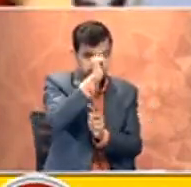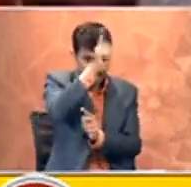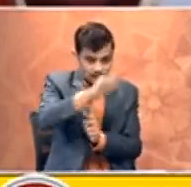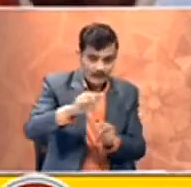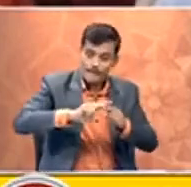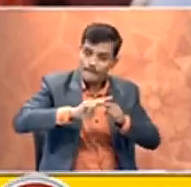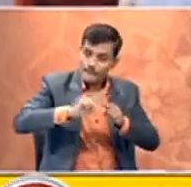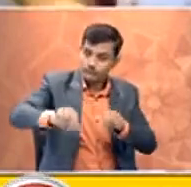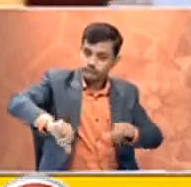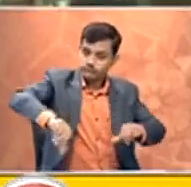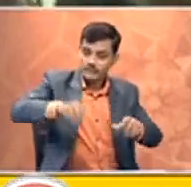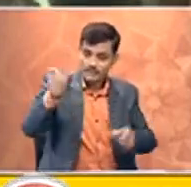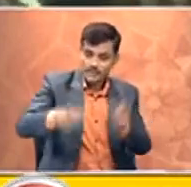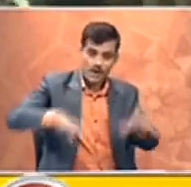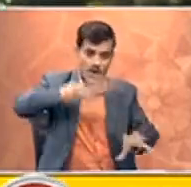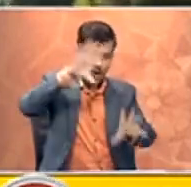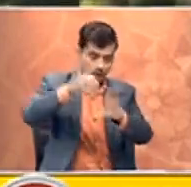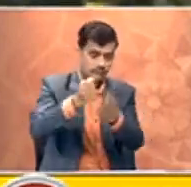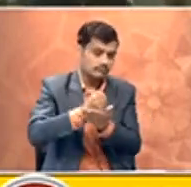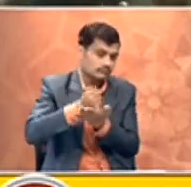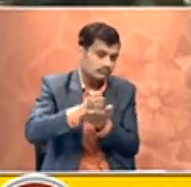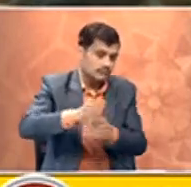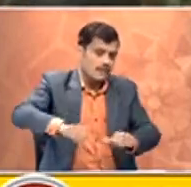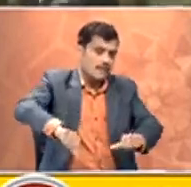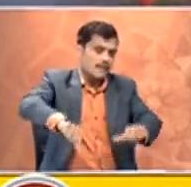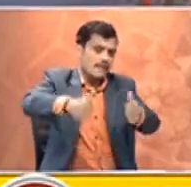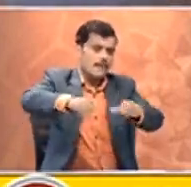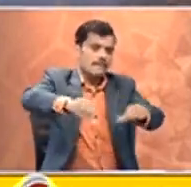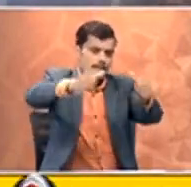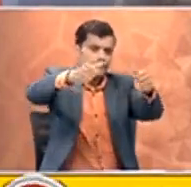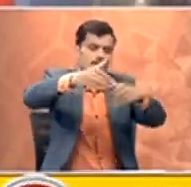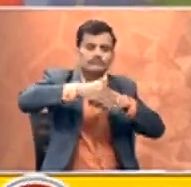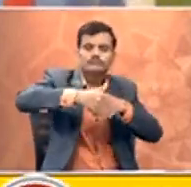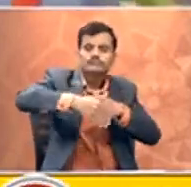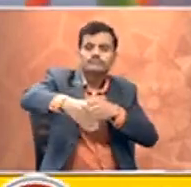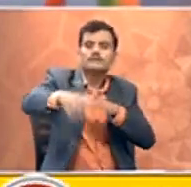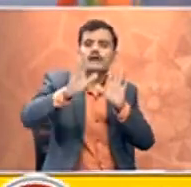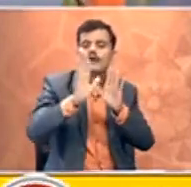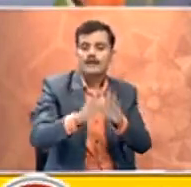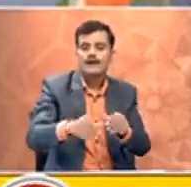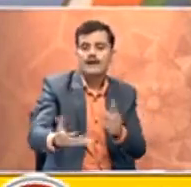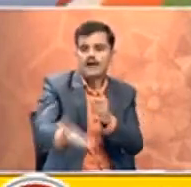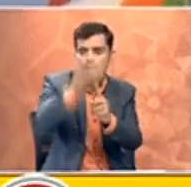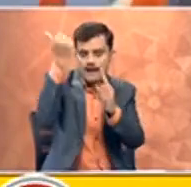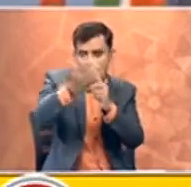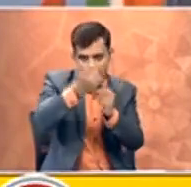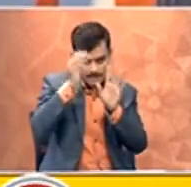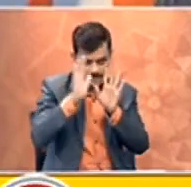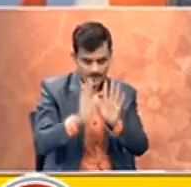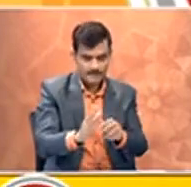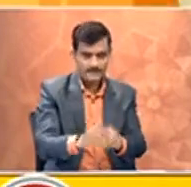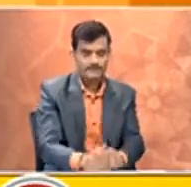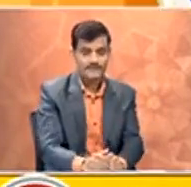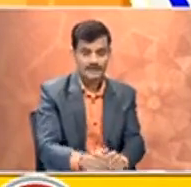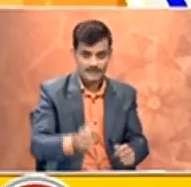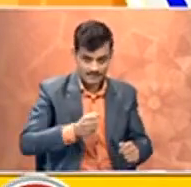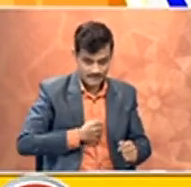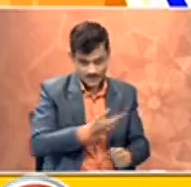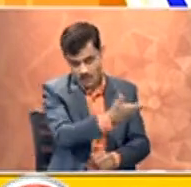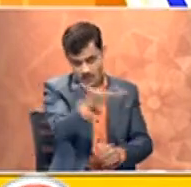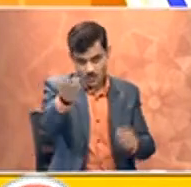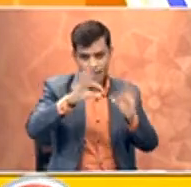सबका प्रयास से ऐसी ही अनगिनत सफलताएं हासिल करेगा। मेरे